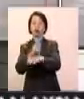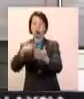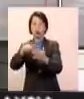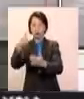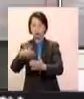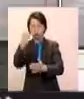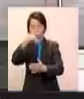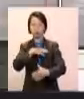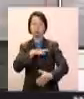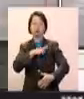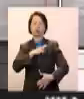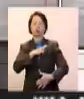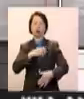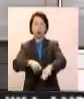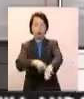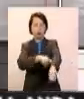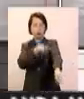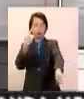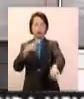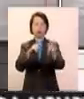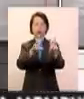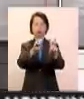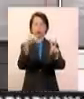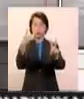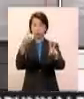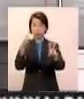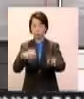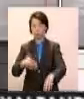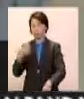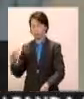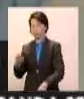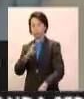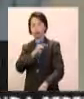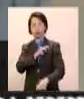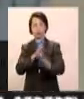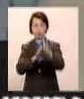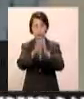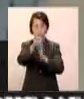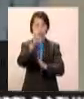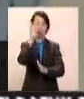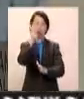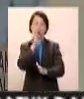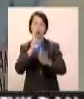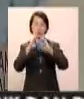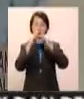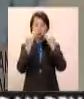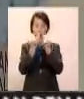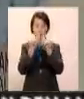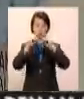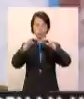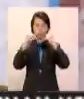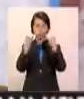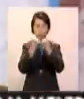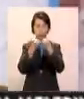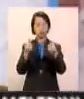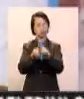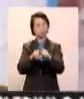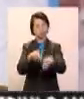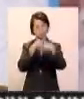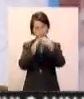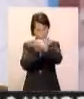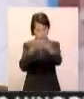berkonsepkan sukarelawan sepanjang 2018. Beliau yang juga Menteri Pembangunan Wanita, Keluarga dan Masyarakat turut